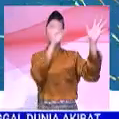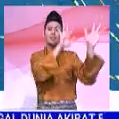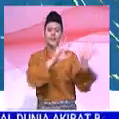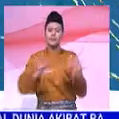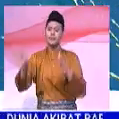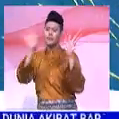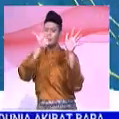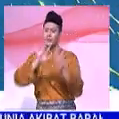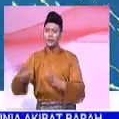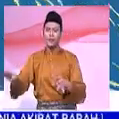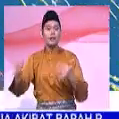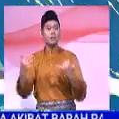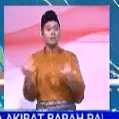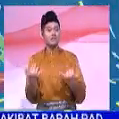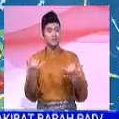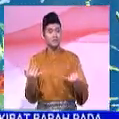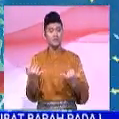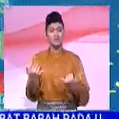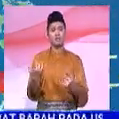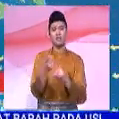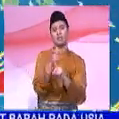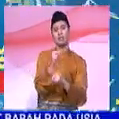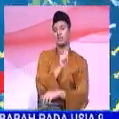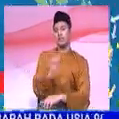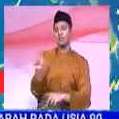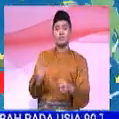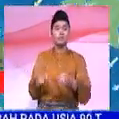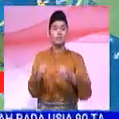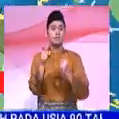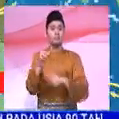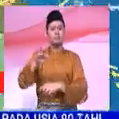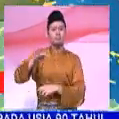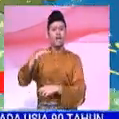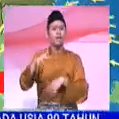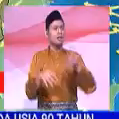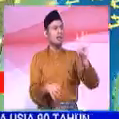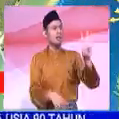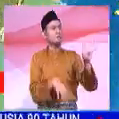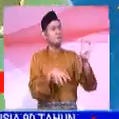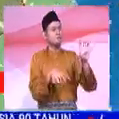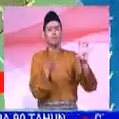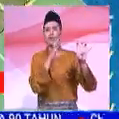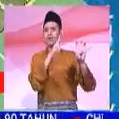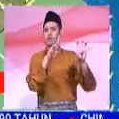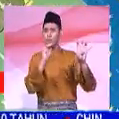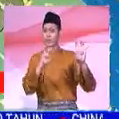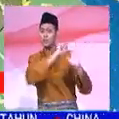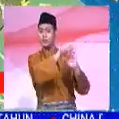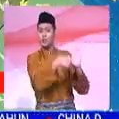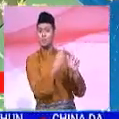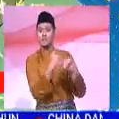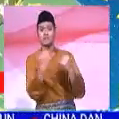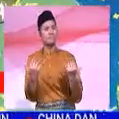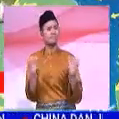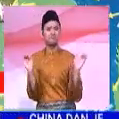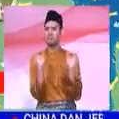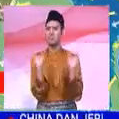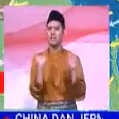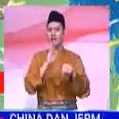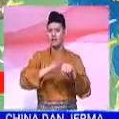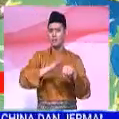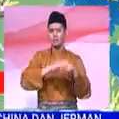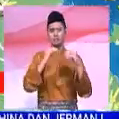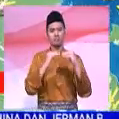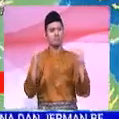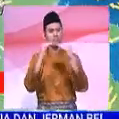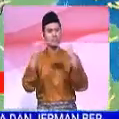negara masih lagi dipengaruhi oleh angin dari arah timuran dengan kelajuan sederhana kurang 40 km/jam. Buat masa ini, tiada sebarang amaran